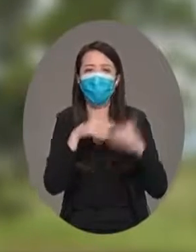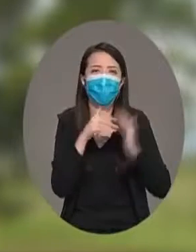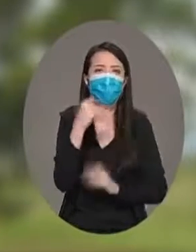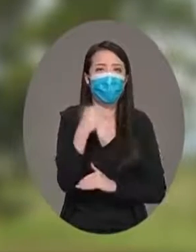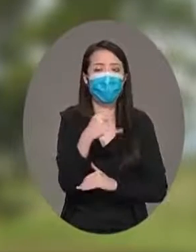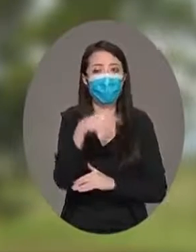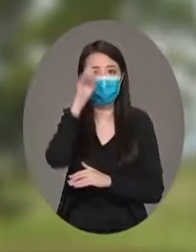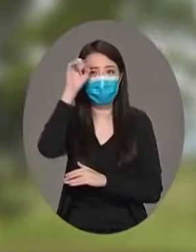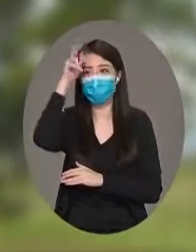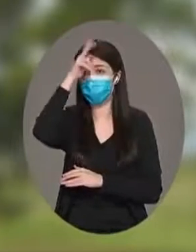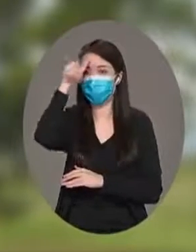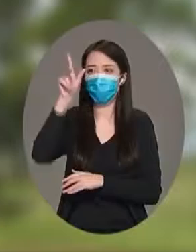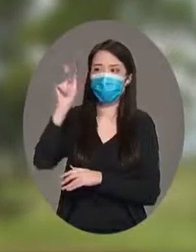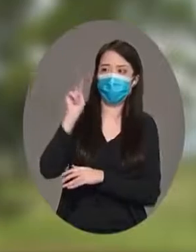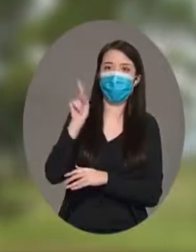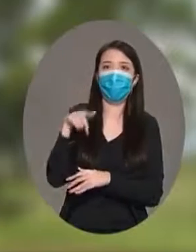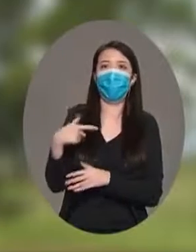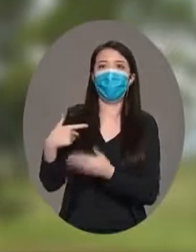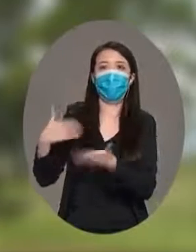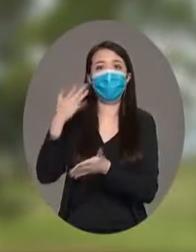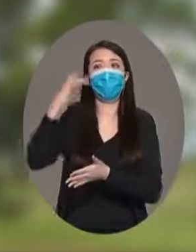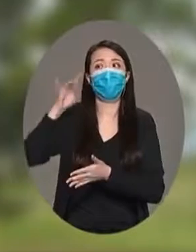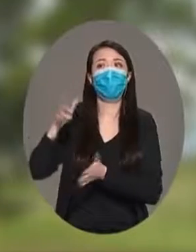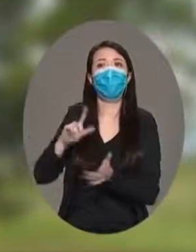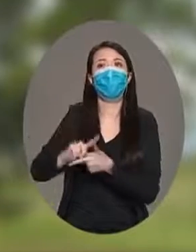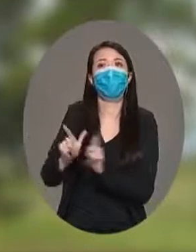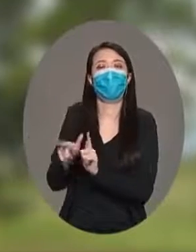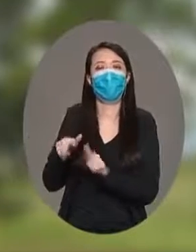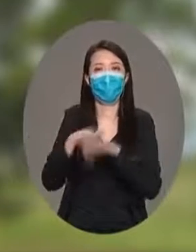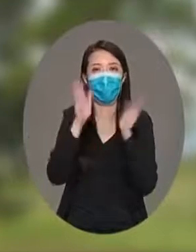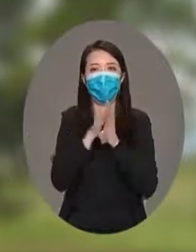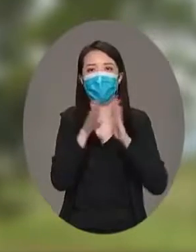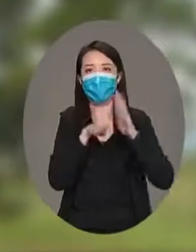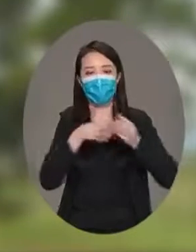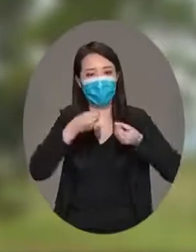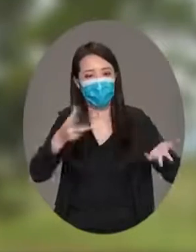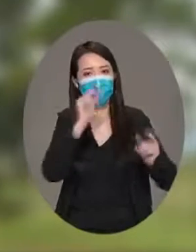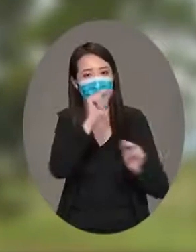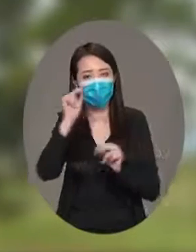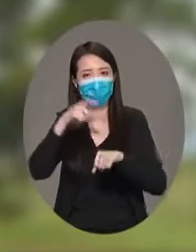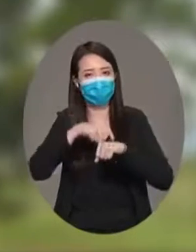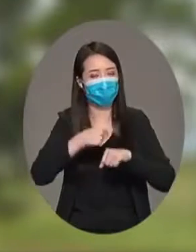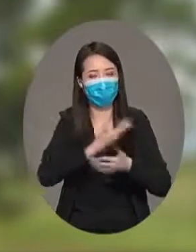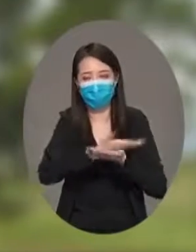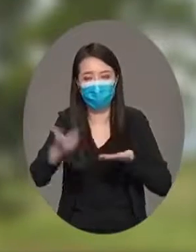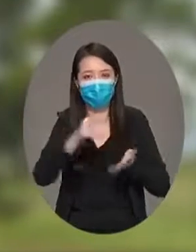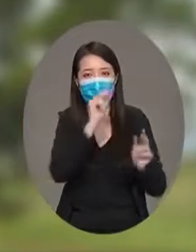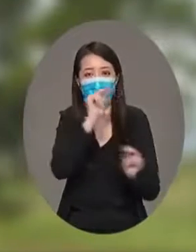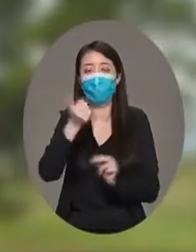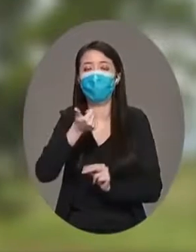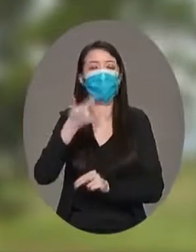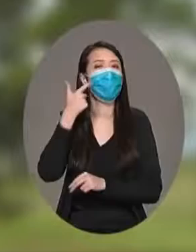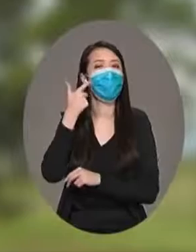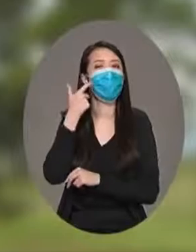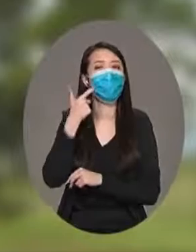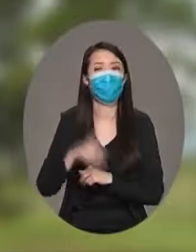他建議政府參考檢疫酒店做法，開放全部房間同時段給業界預約，令安排更加